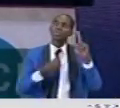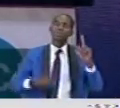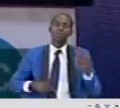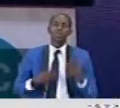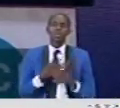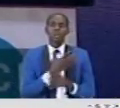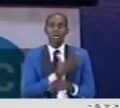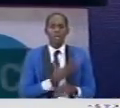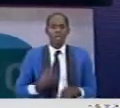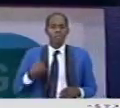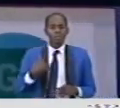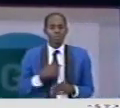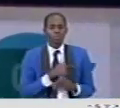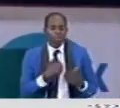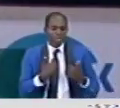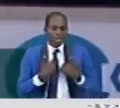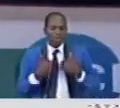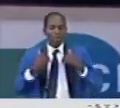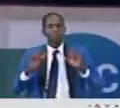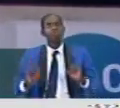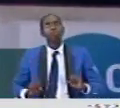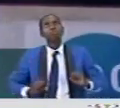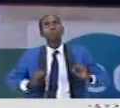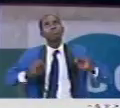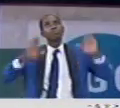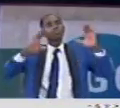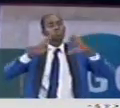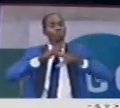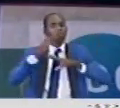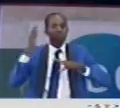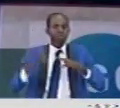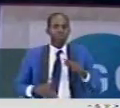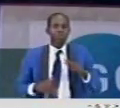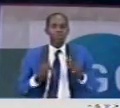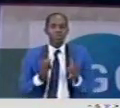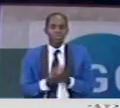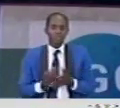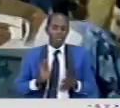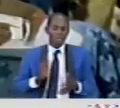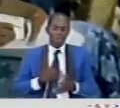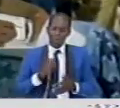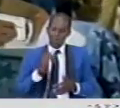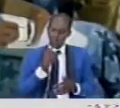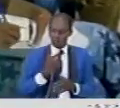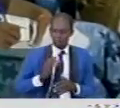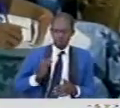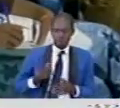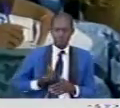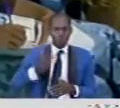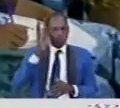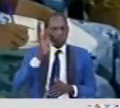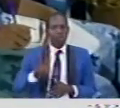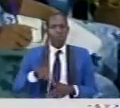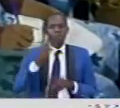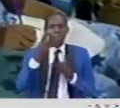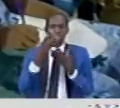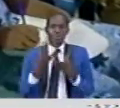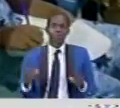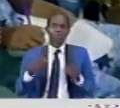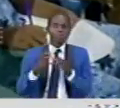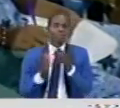et nous avons la soumission totale, la solution viendra dans ta vie au nom de Jésus.